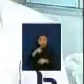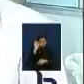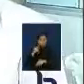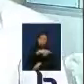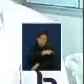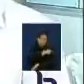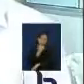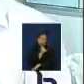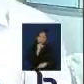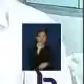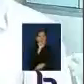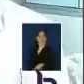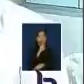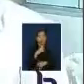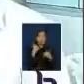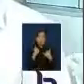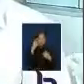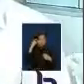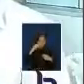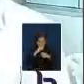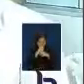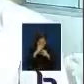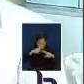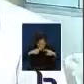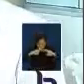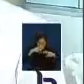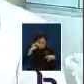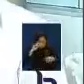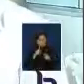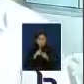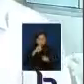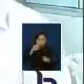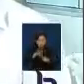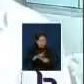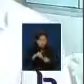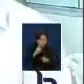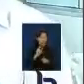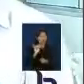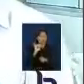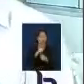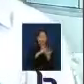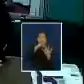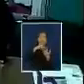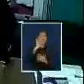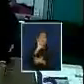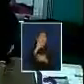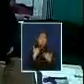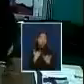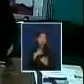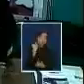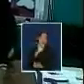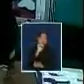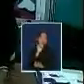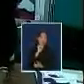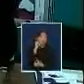ก็ยังไม่มีเชื้อที่รุนแรงที่มีเหตุแทรกซ้อนทำให้ถึงตายได ้ ขนาดนี้นะแม้ว่า